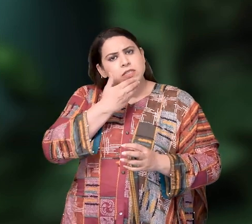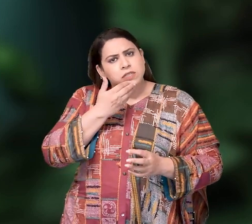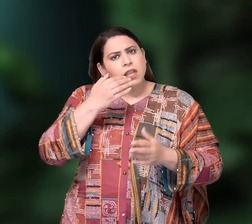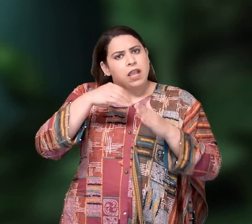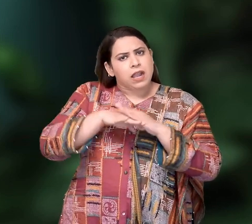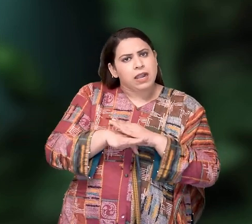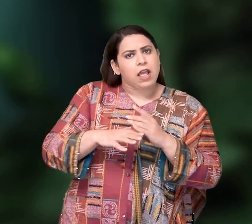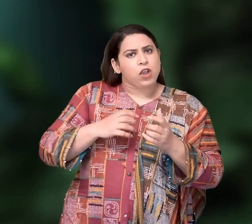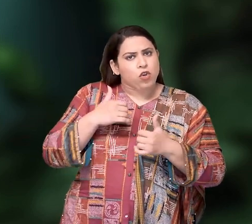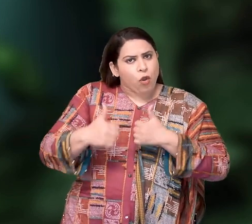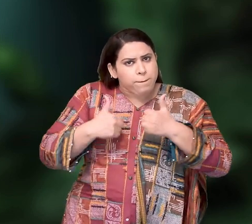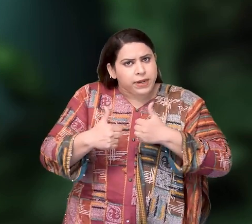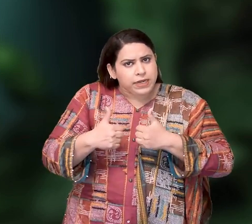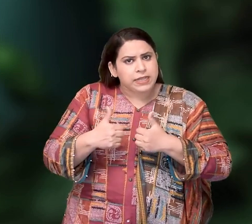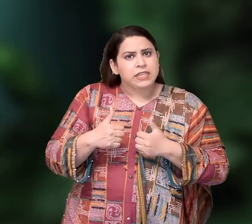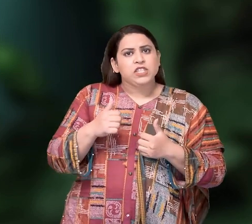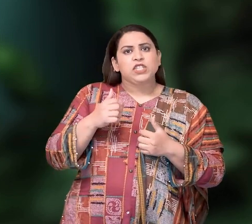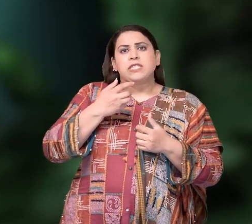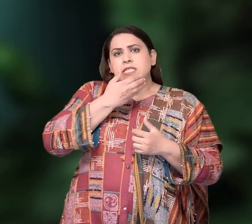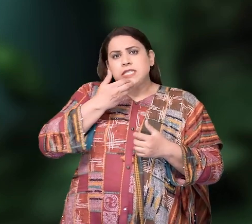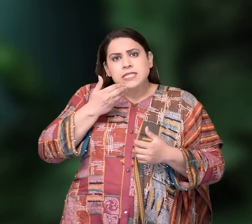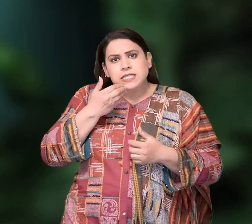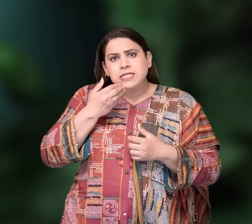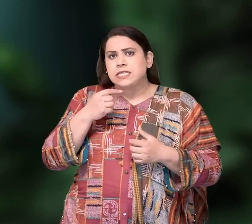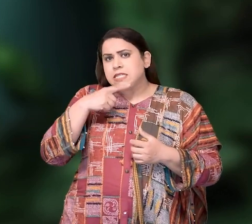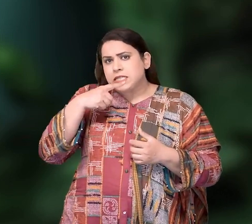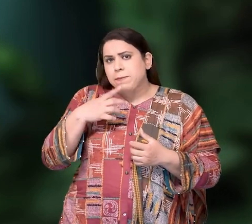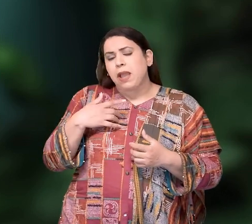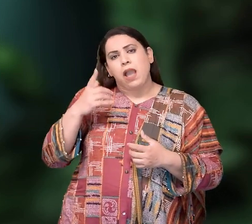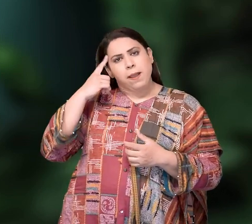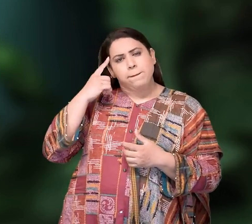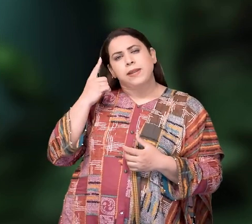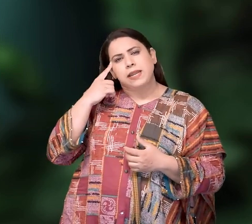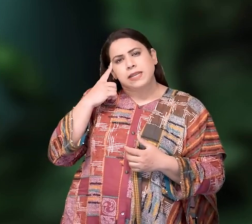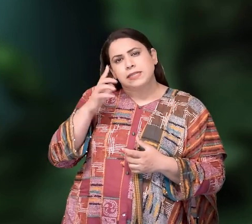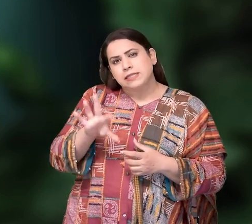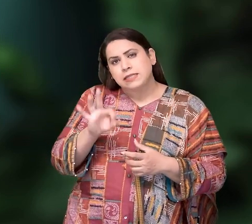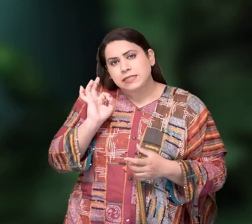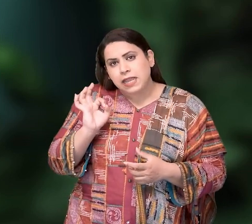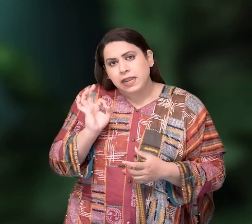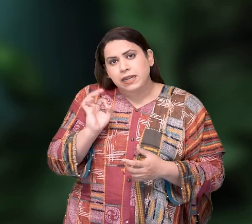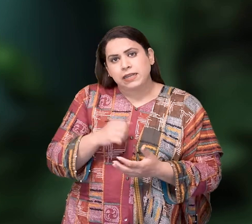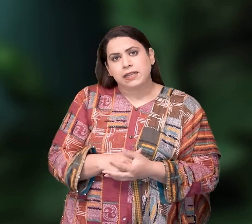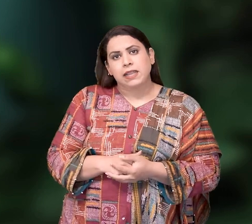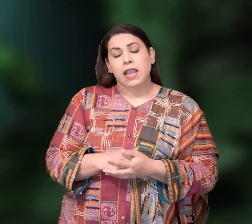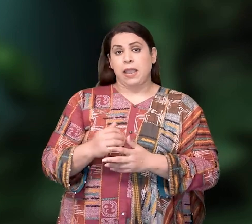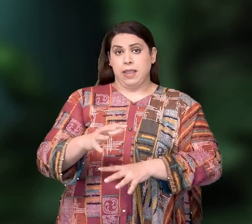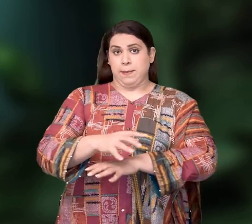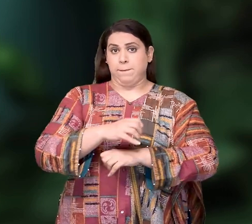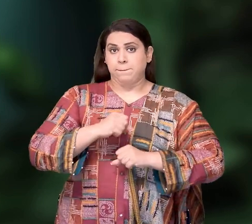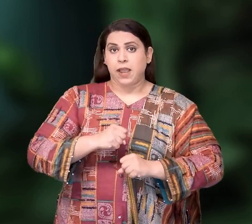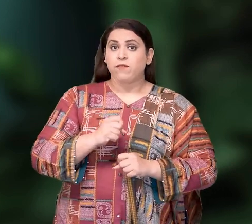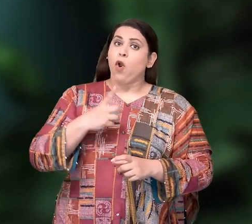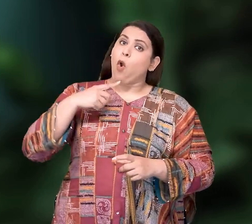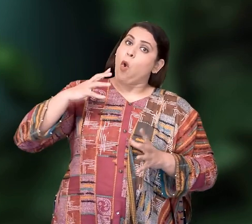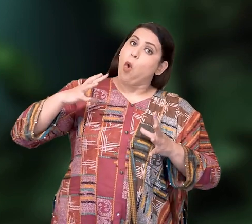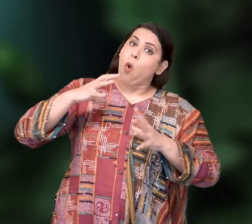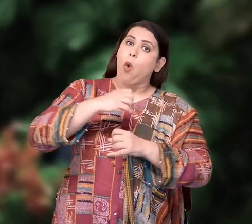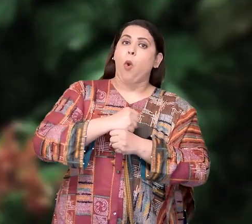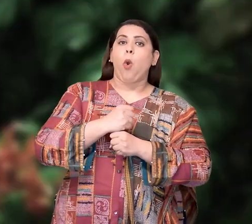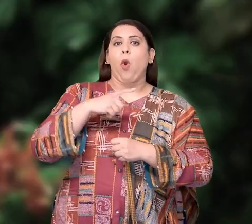क्योंकि declamation competitions में they have Sindhi language as well. तो हमने decide किया कि that we will help empower all the